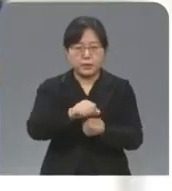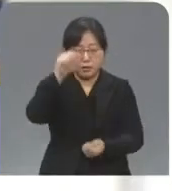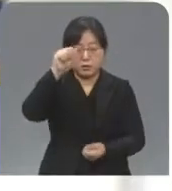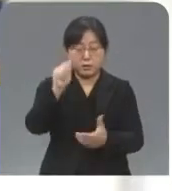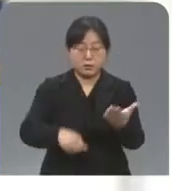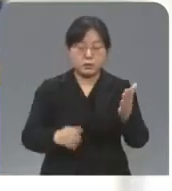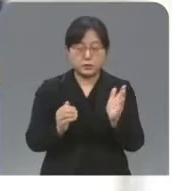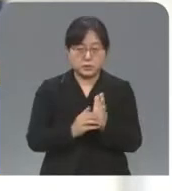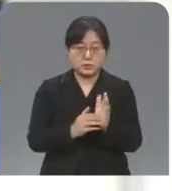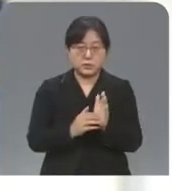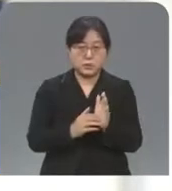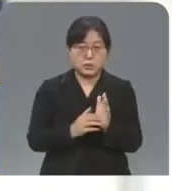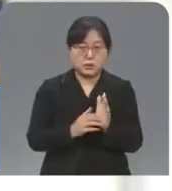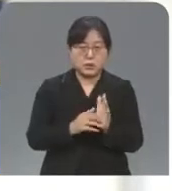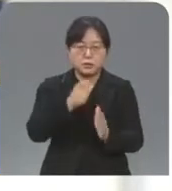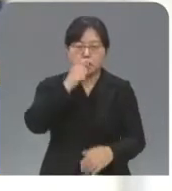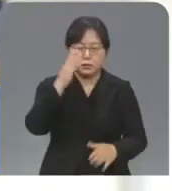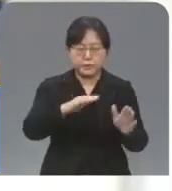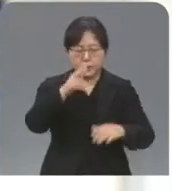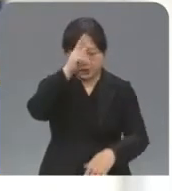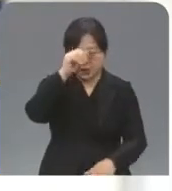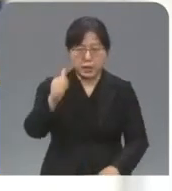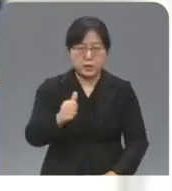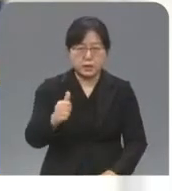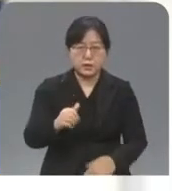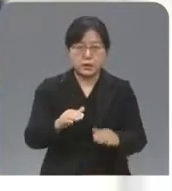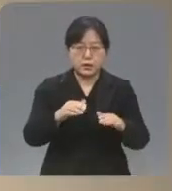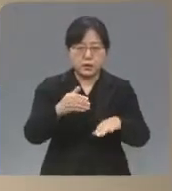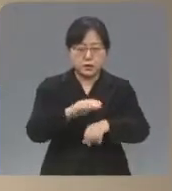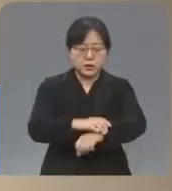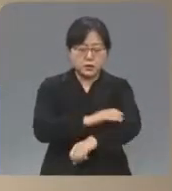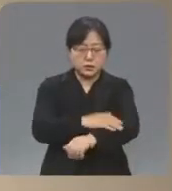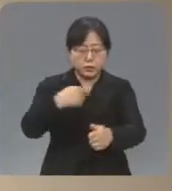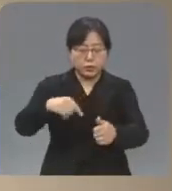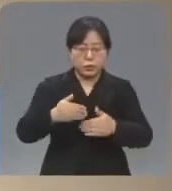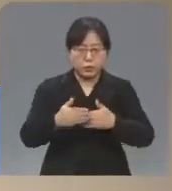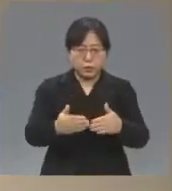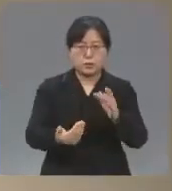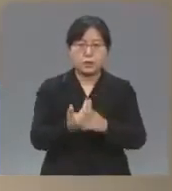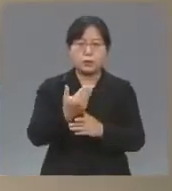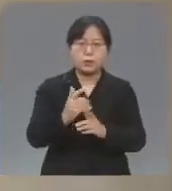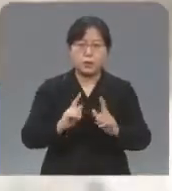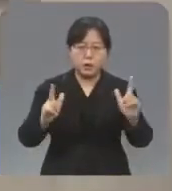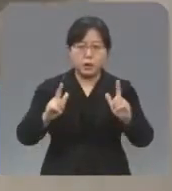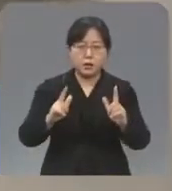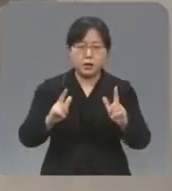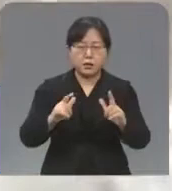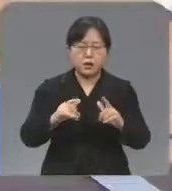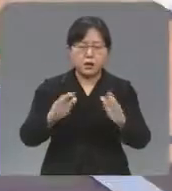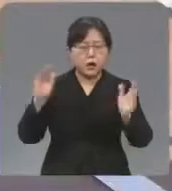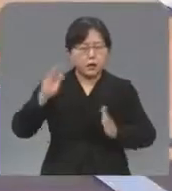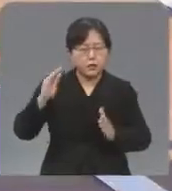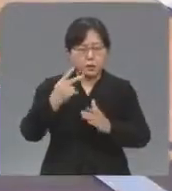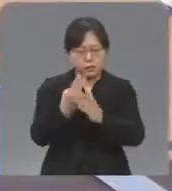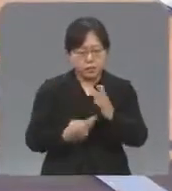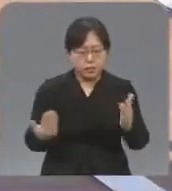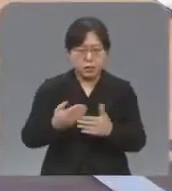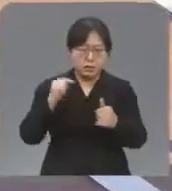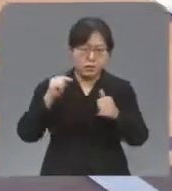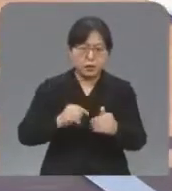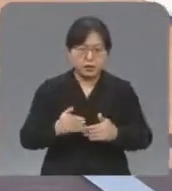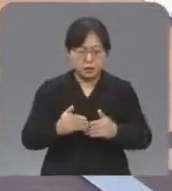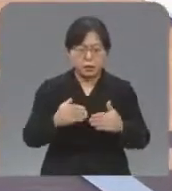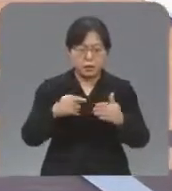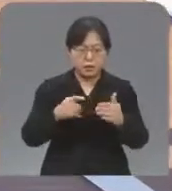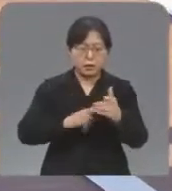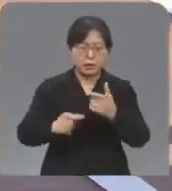발부했습니다. 여수의 경은 A씨를 상대로 현장 실습 교육 과정과 사고 당일 실습생을 잠수 작업에 투입하게 된 경위